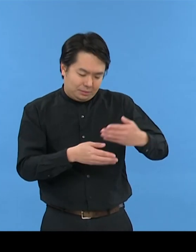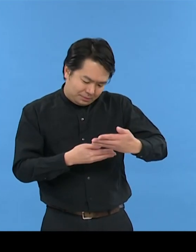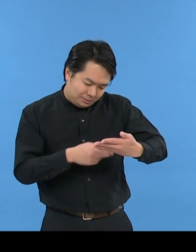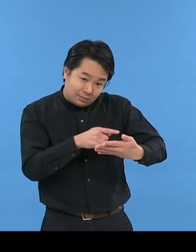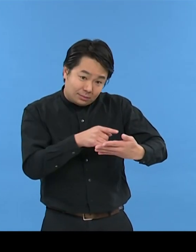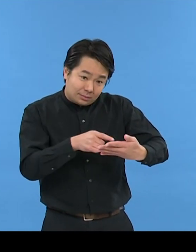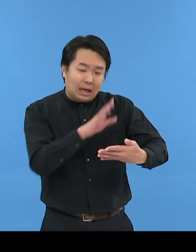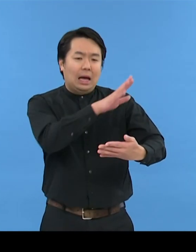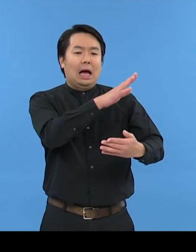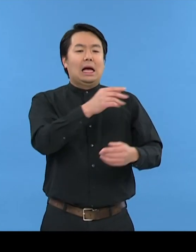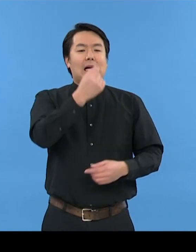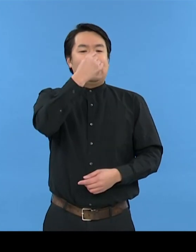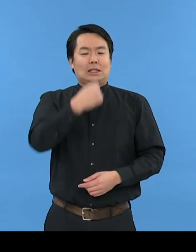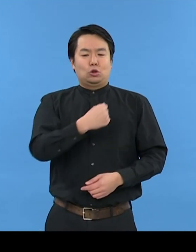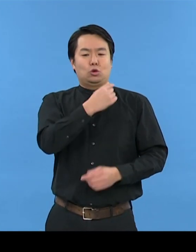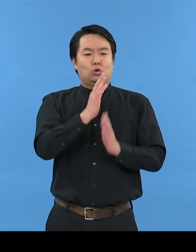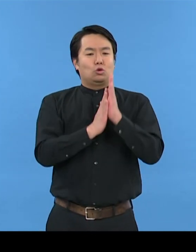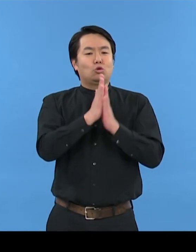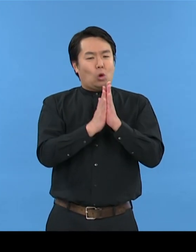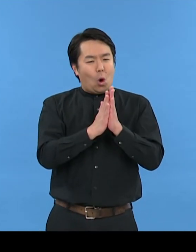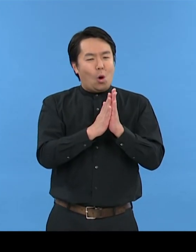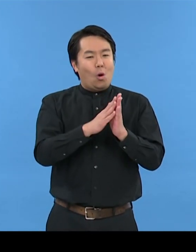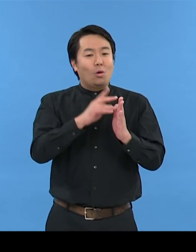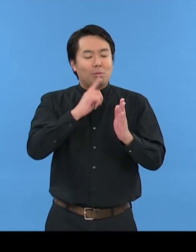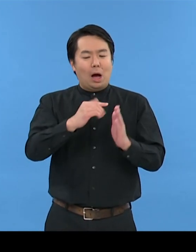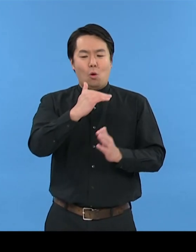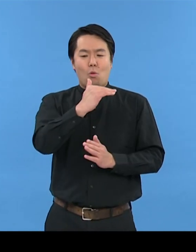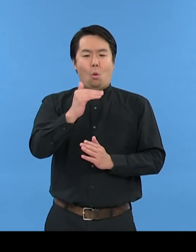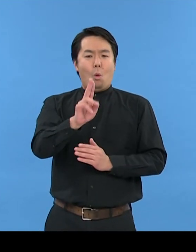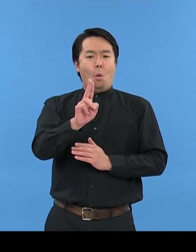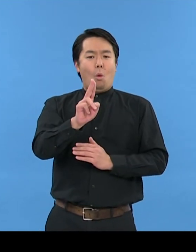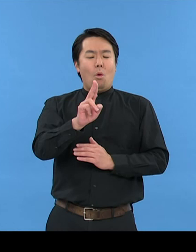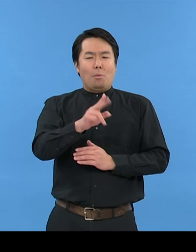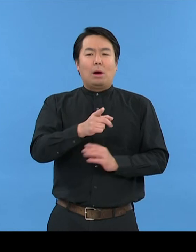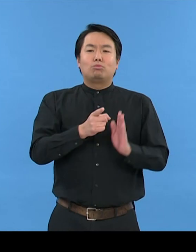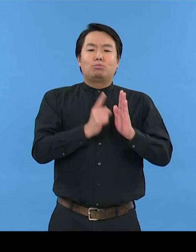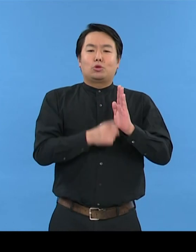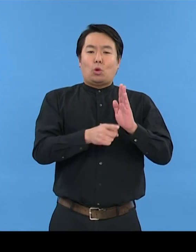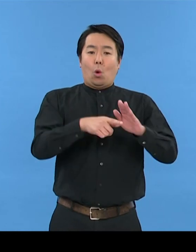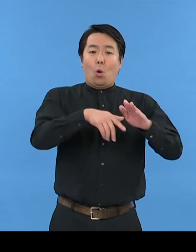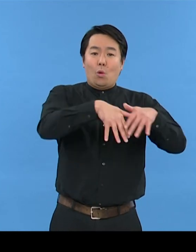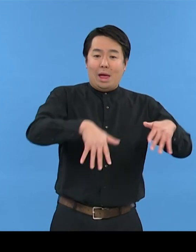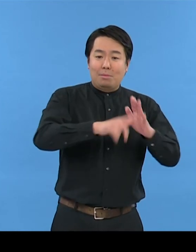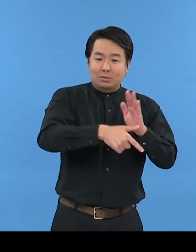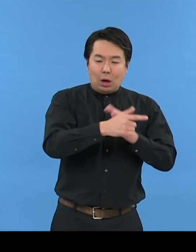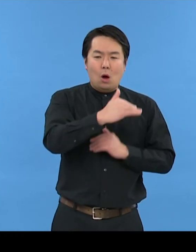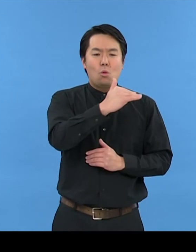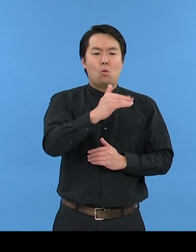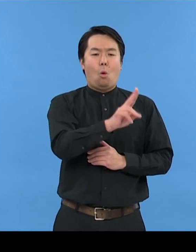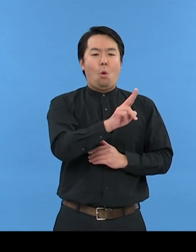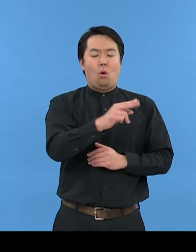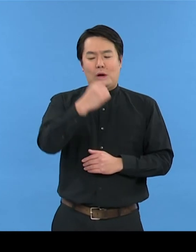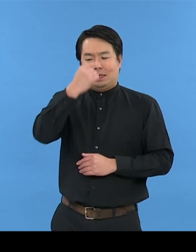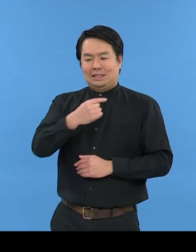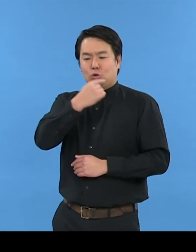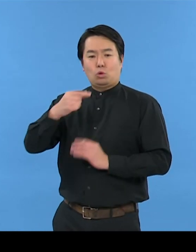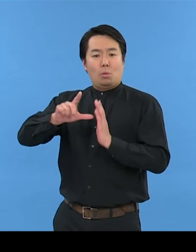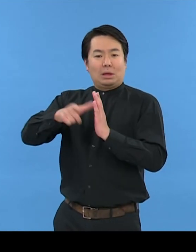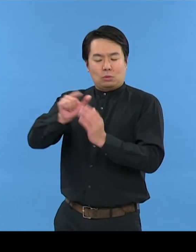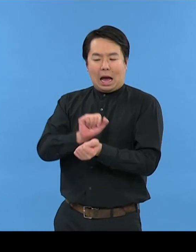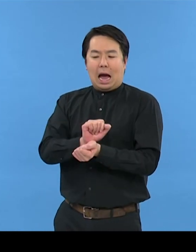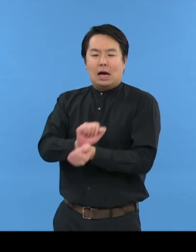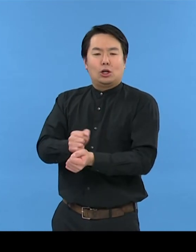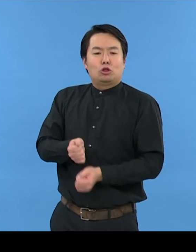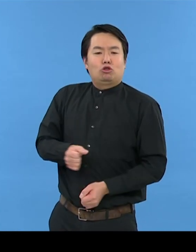でいう仏教だとキリスト教だと罪という形になると思うんですけどGOと